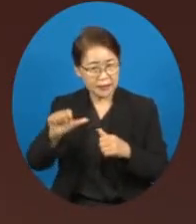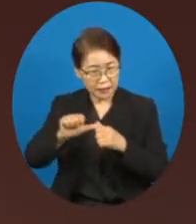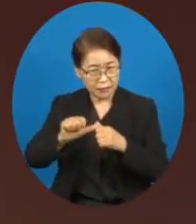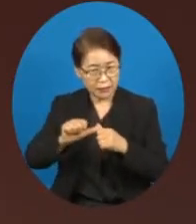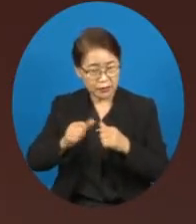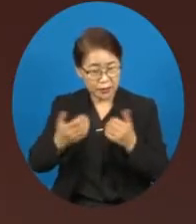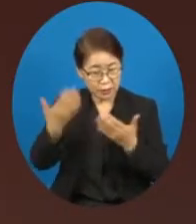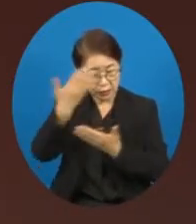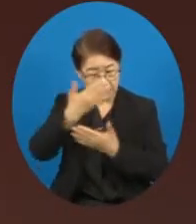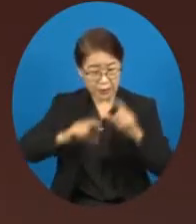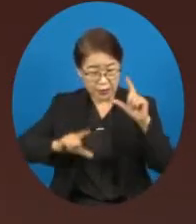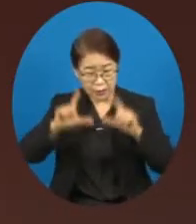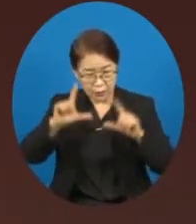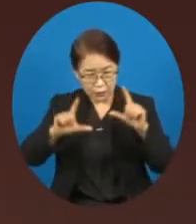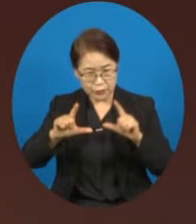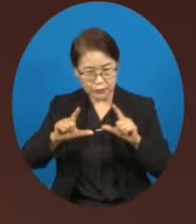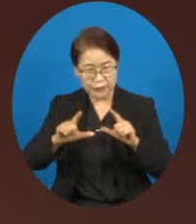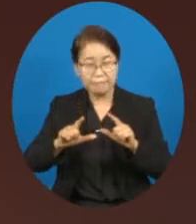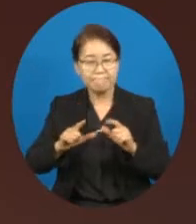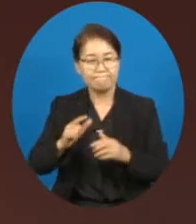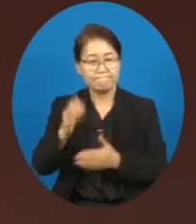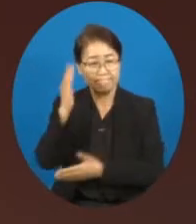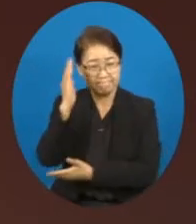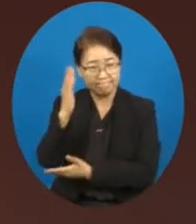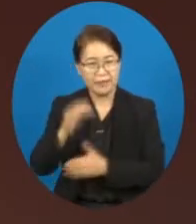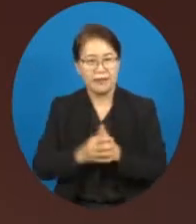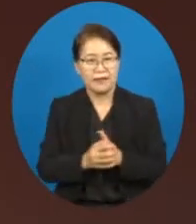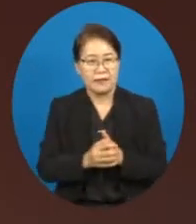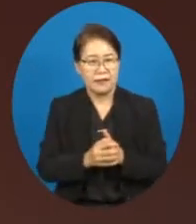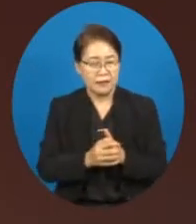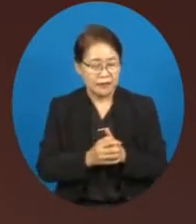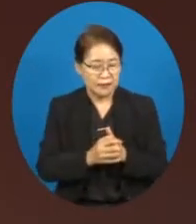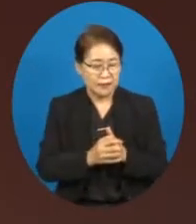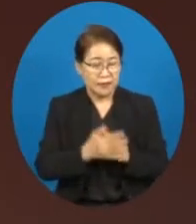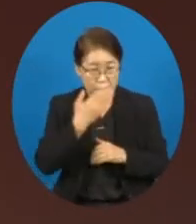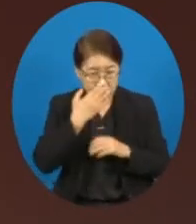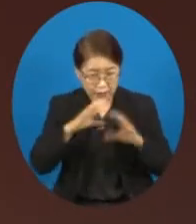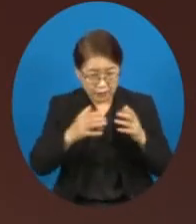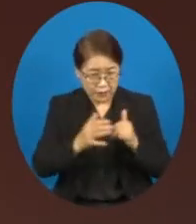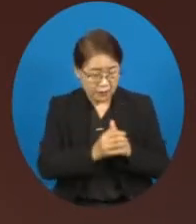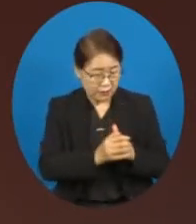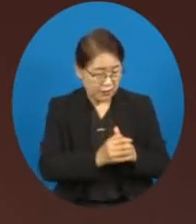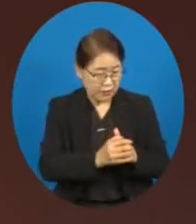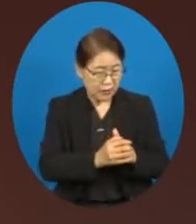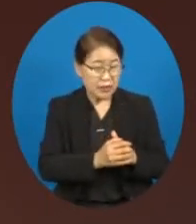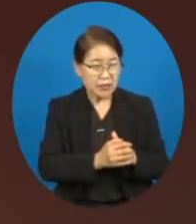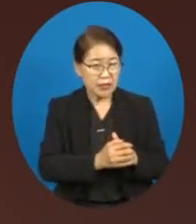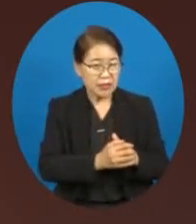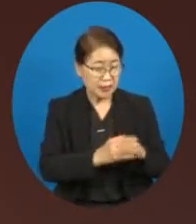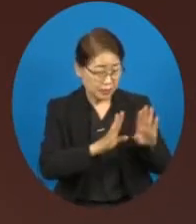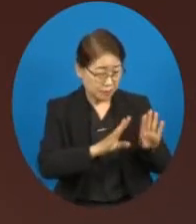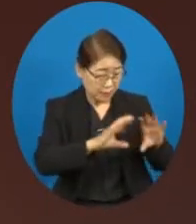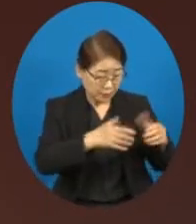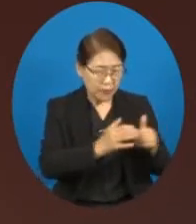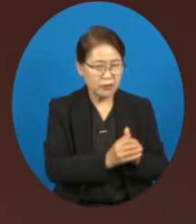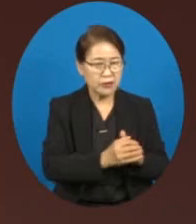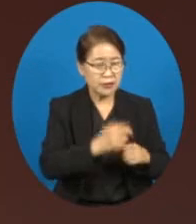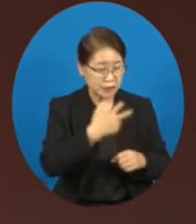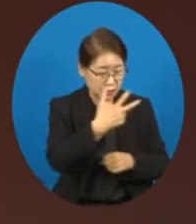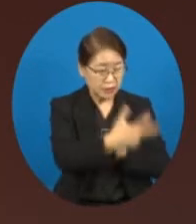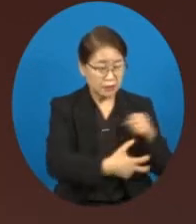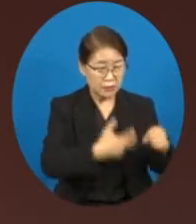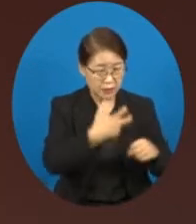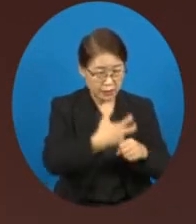있습니다. 유다 백성들이 70년의 바벨론 포로 생활을 청산하고 고국으로